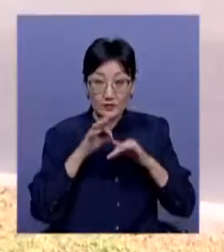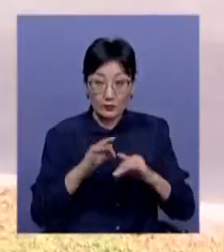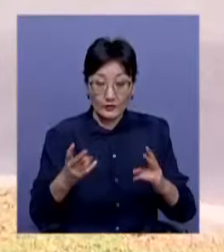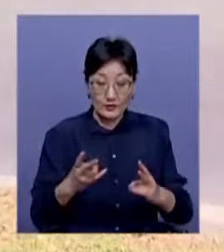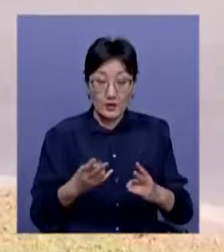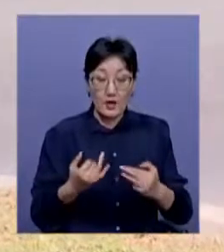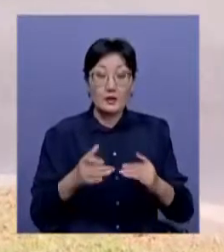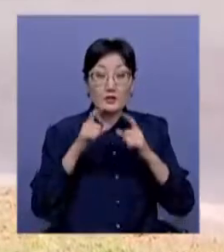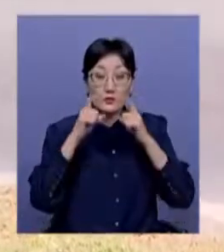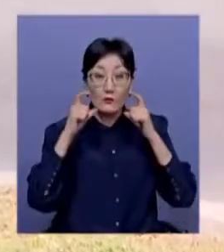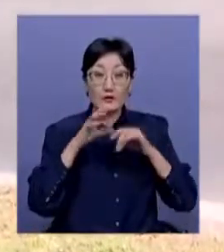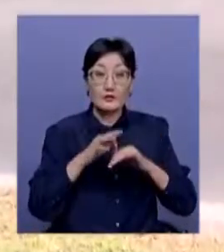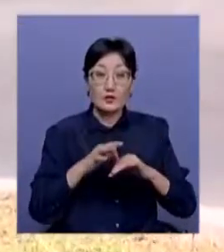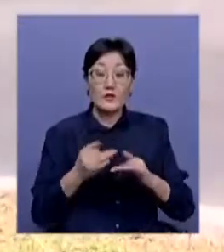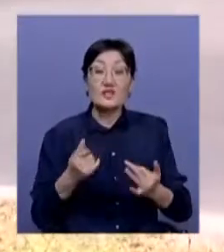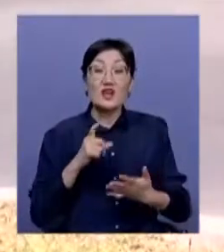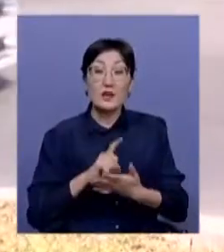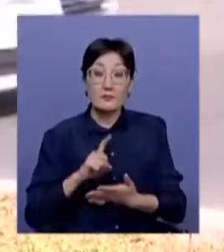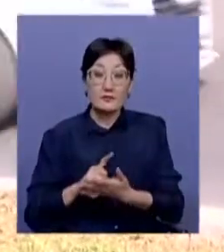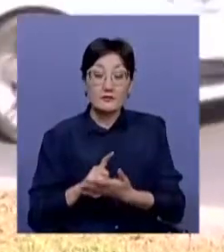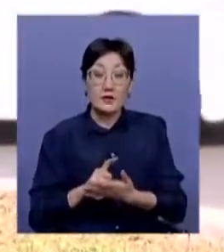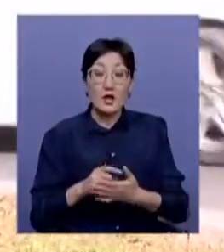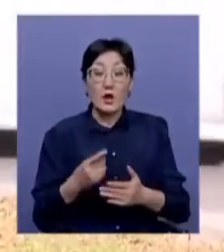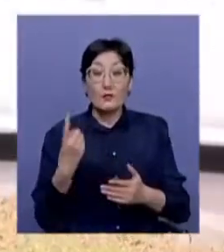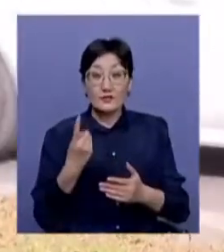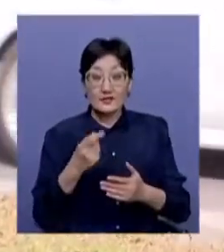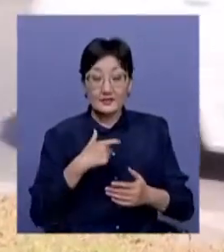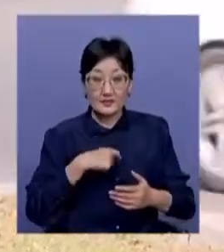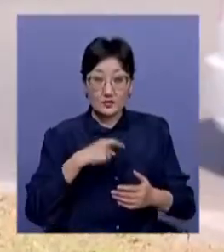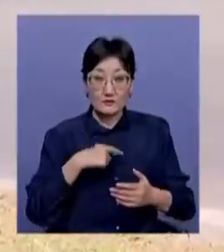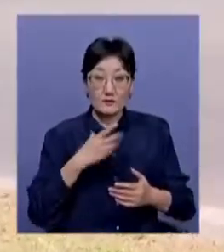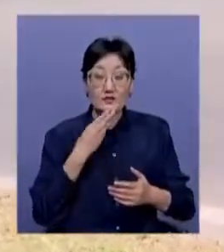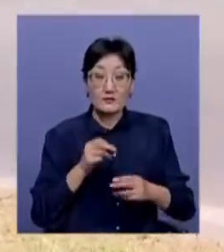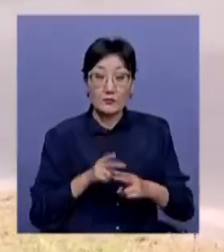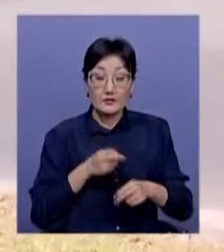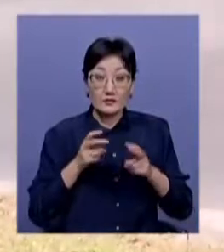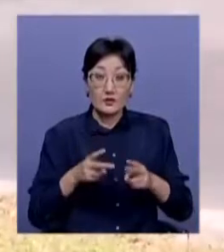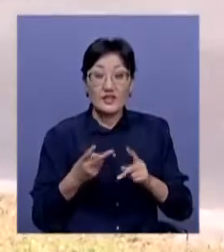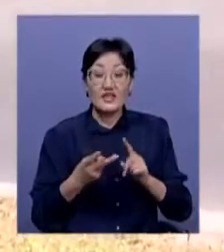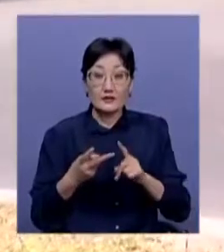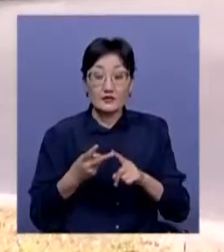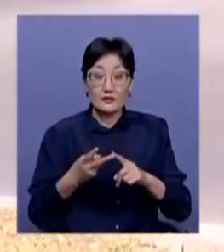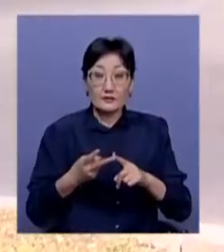жүру қазіргі таңда міндетті деп ойлаймын. Өзің біріншіден өзің қауіпсіздігін, екіншіден